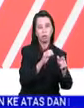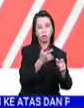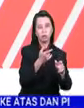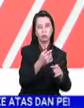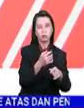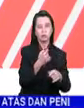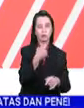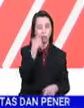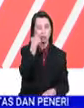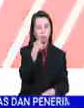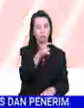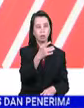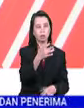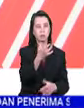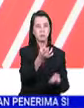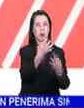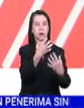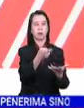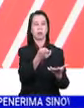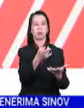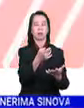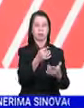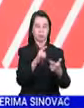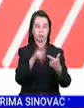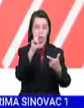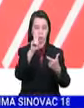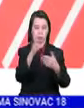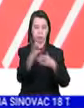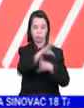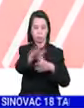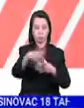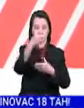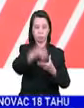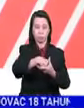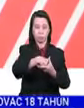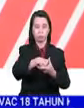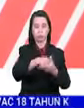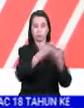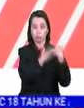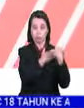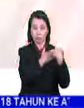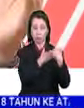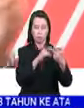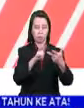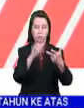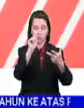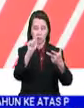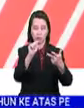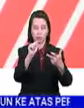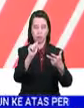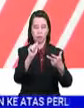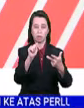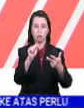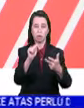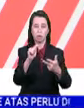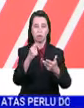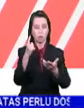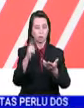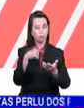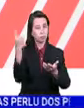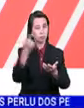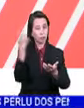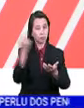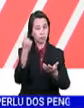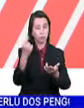kesan daripada psikologi dan sebagainya. Kedua, inklusif. Kemudian T, tanggungjawab. Dan A, akrab. Kita cyber ada makna